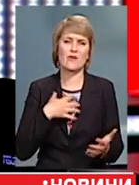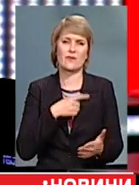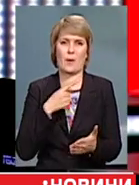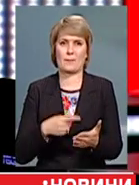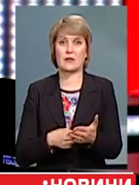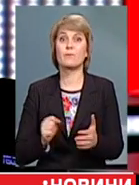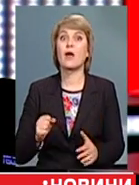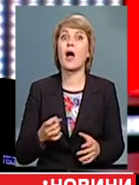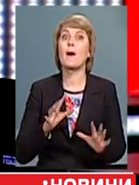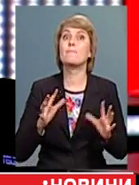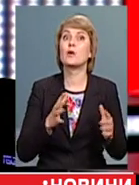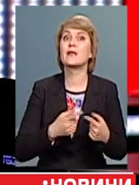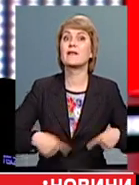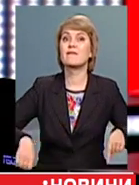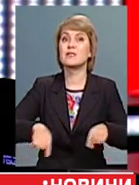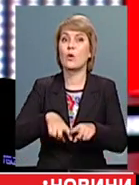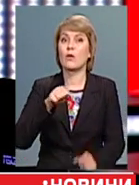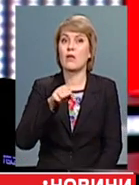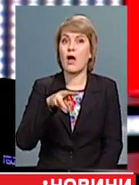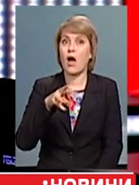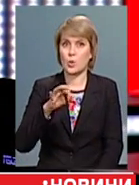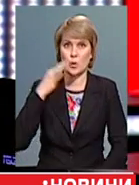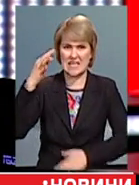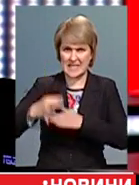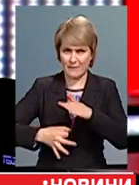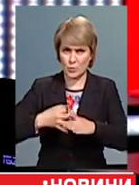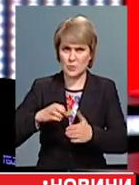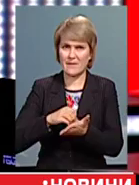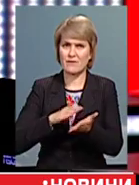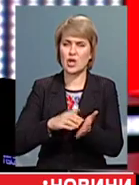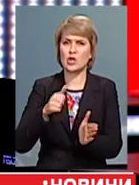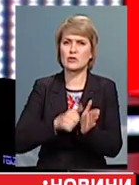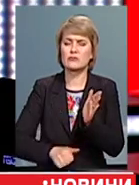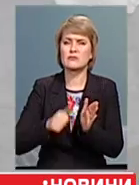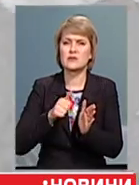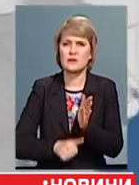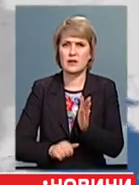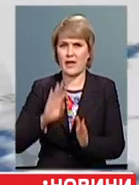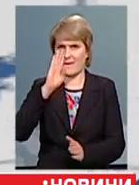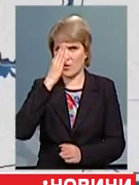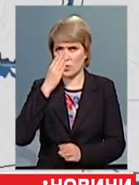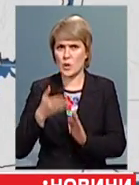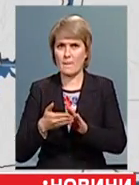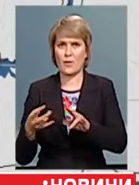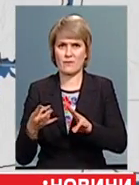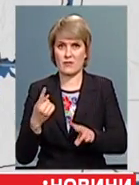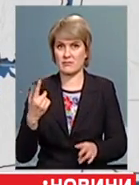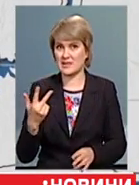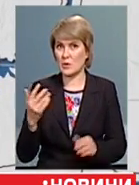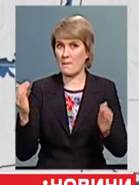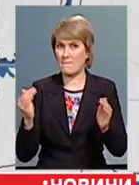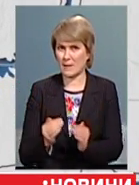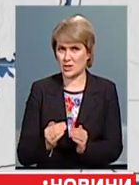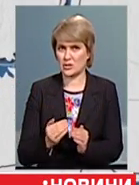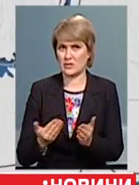І до подій у зоні АТО. За добу військові зафіксували 60 ворожих провокацій. Це на третину менше, ніж учора. Одночас вогонь, як і